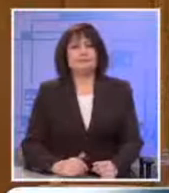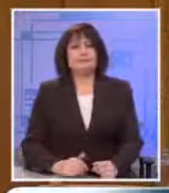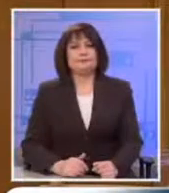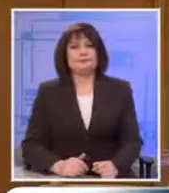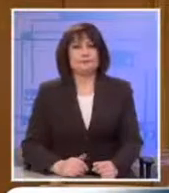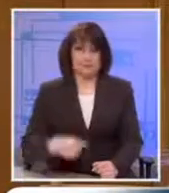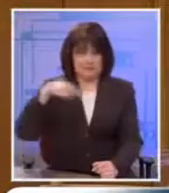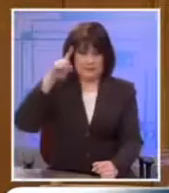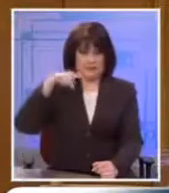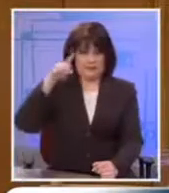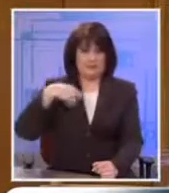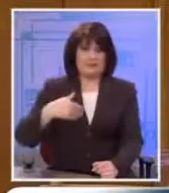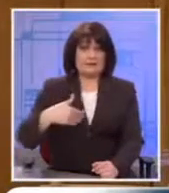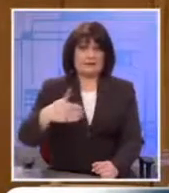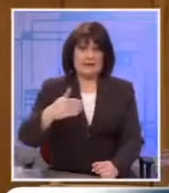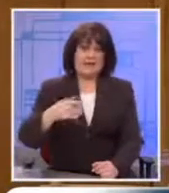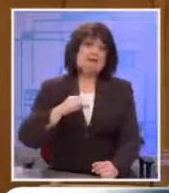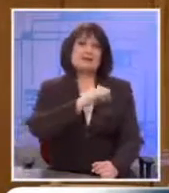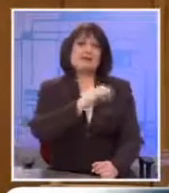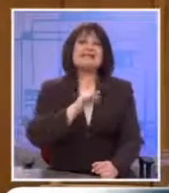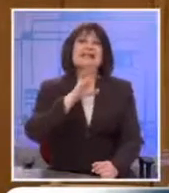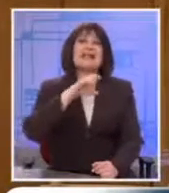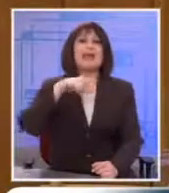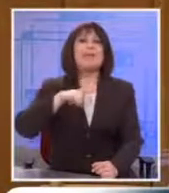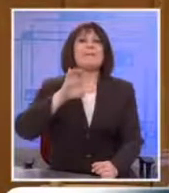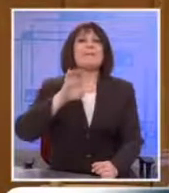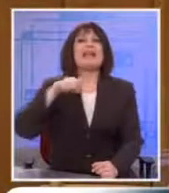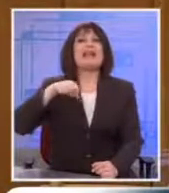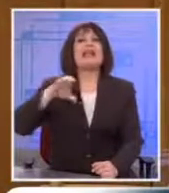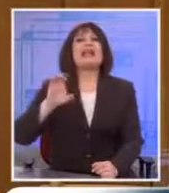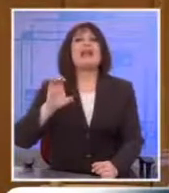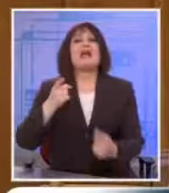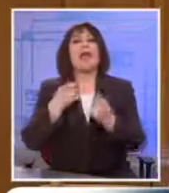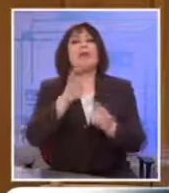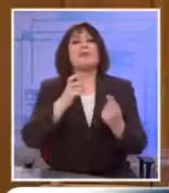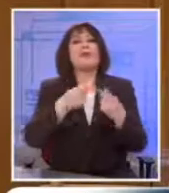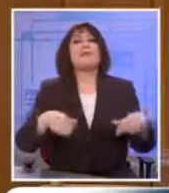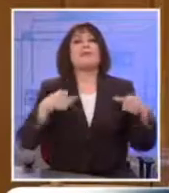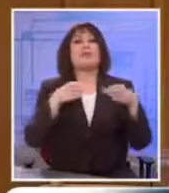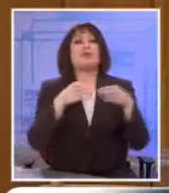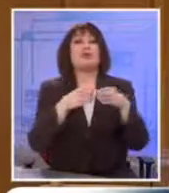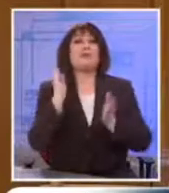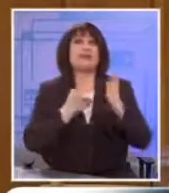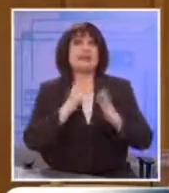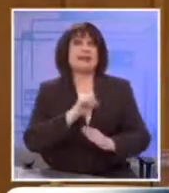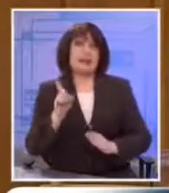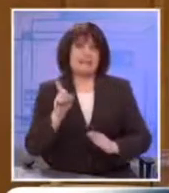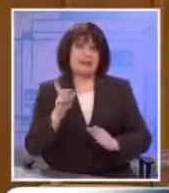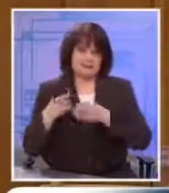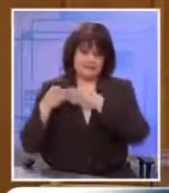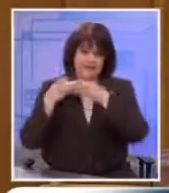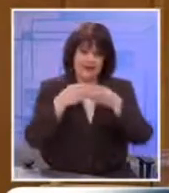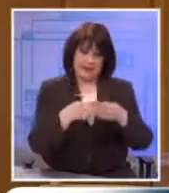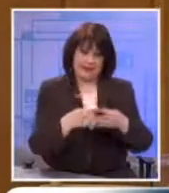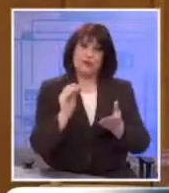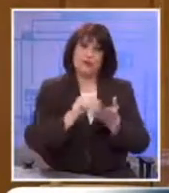Αυτές τις μέρες είναι η ΣΕΠΕΤΕ που επισκέφτεται τη χώρα μας, η Ευρωπαϊκή Επιτροπή κατά των Βασανιστήριων, και συντάσσει τη